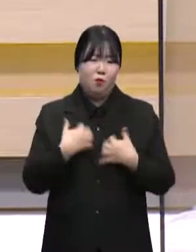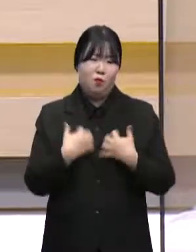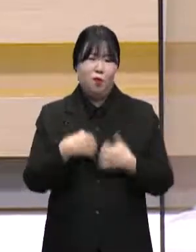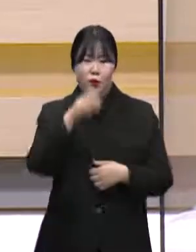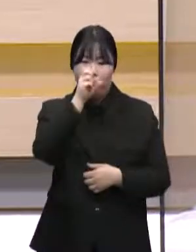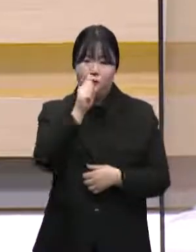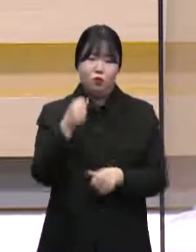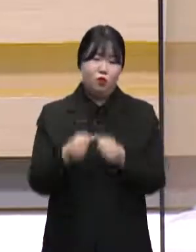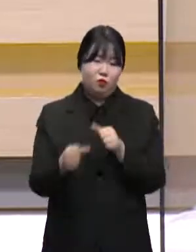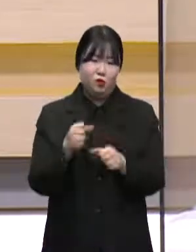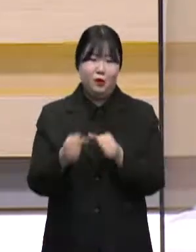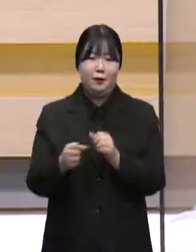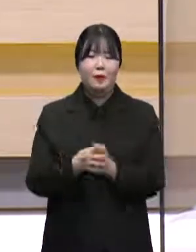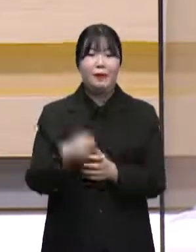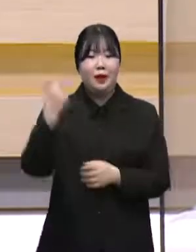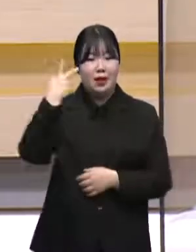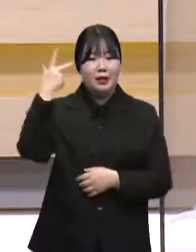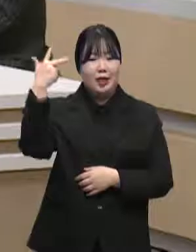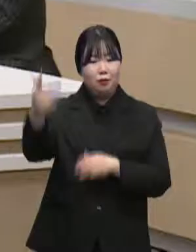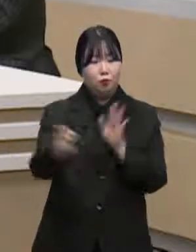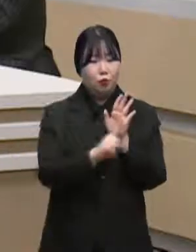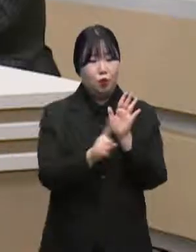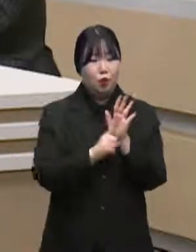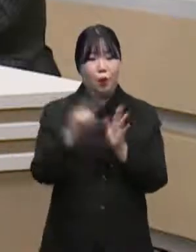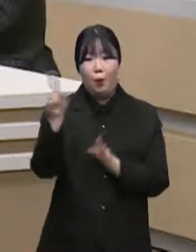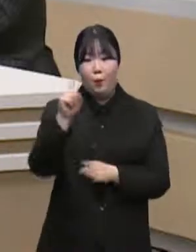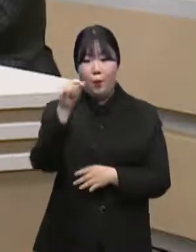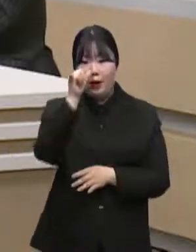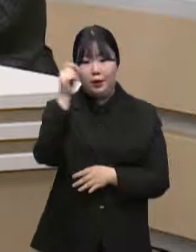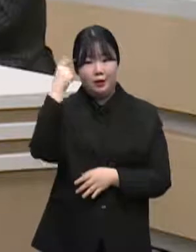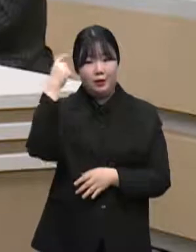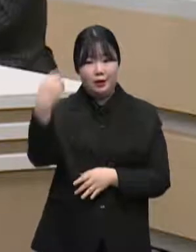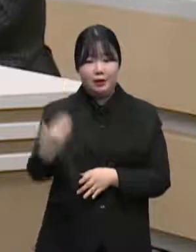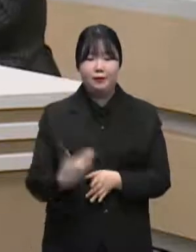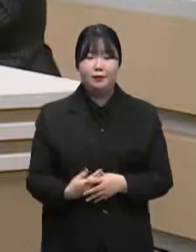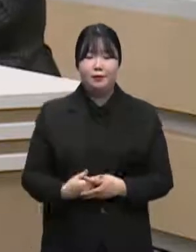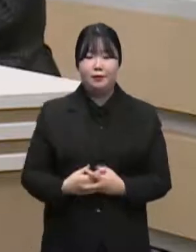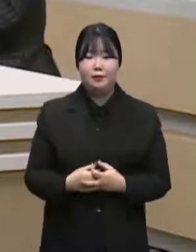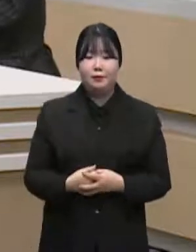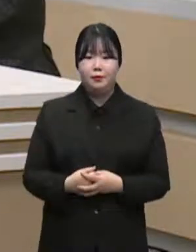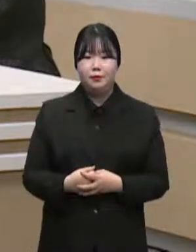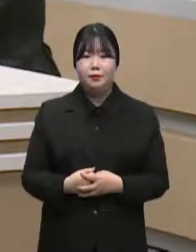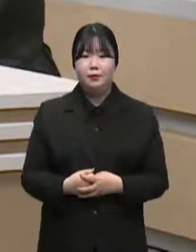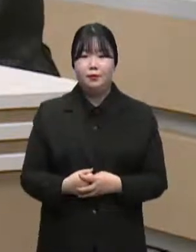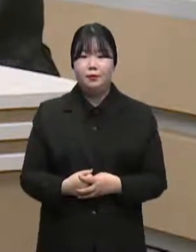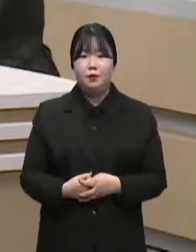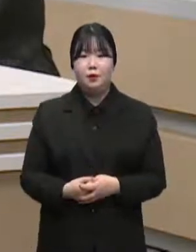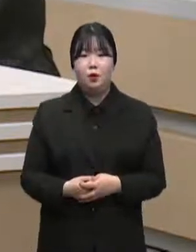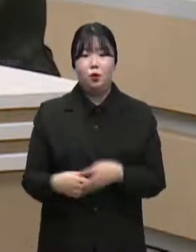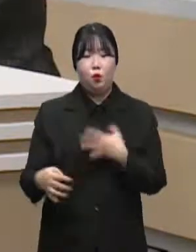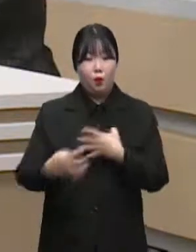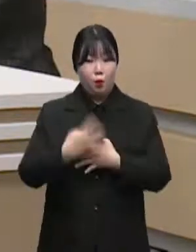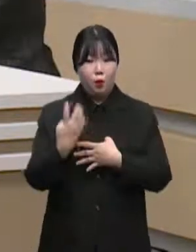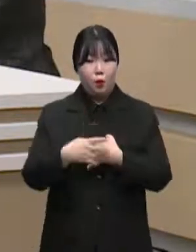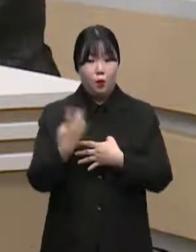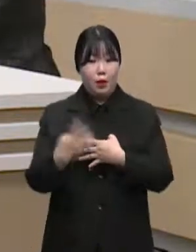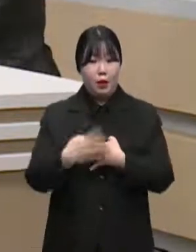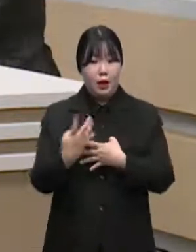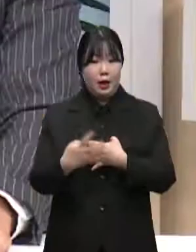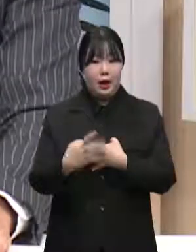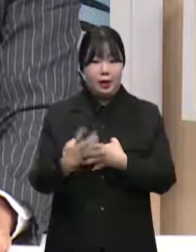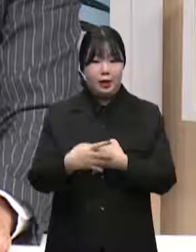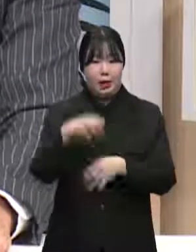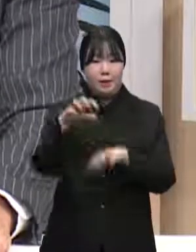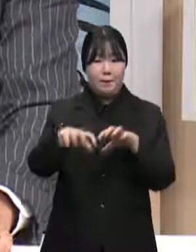바랍니다 이어서 다음주 일정과 공지사항 들어보겠습니다 어떤 소식이 있나요 4 그 초등학교 4학년 대상으로 마을